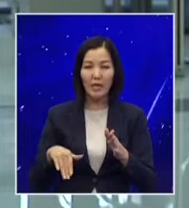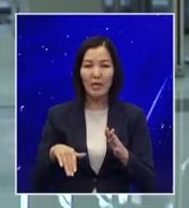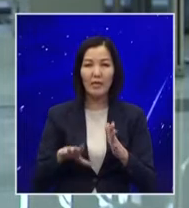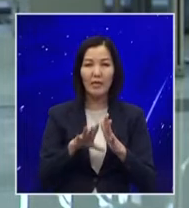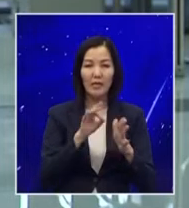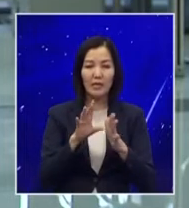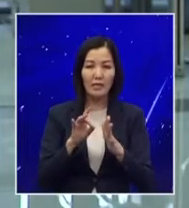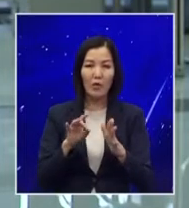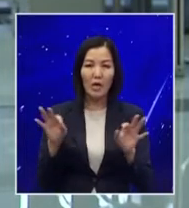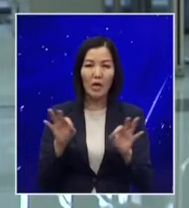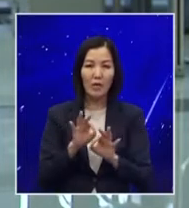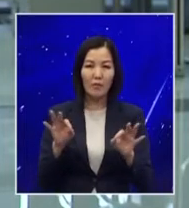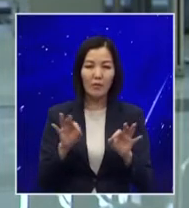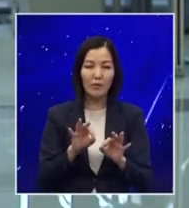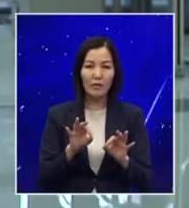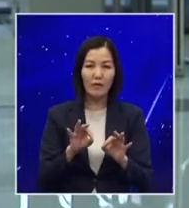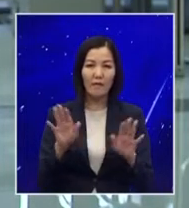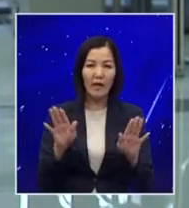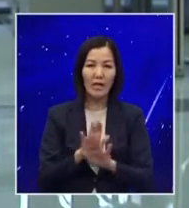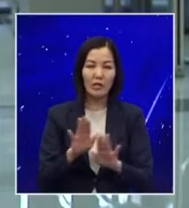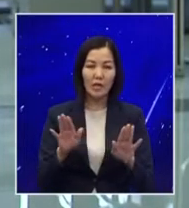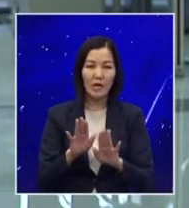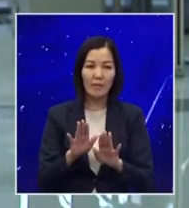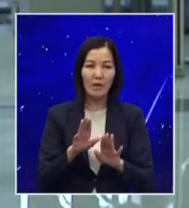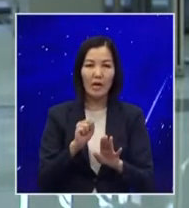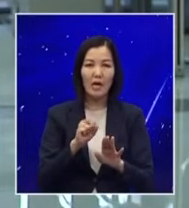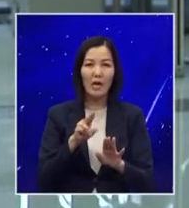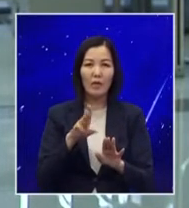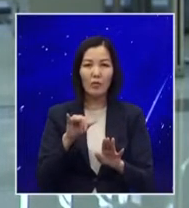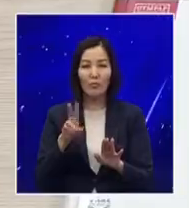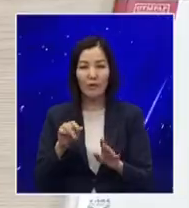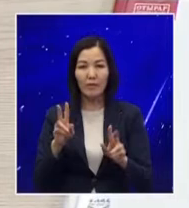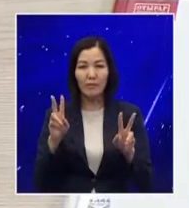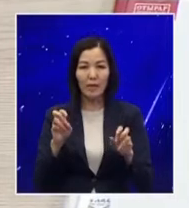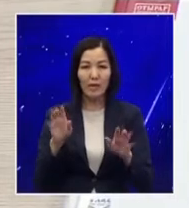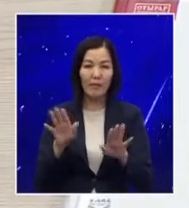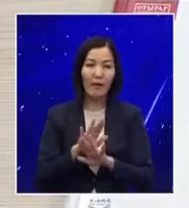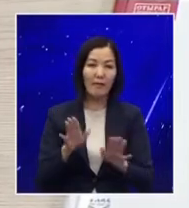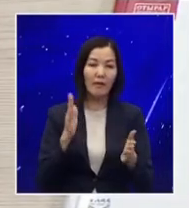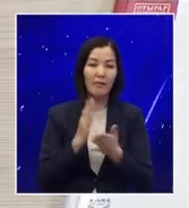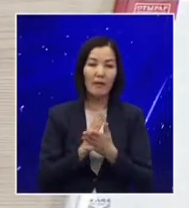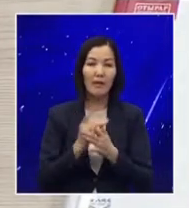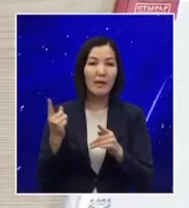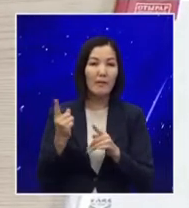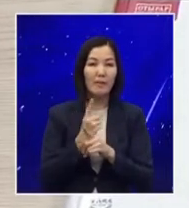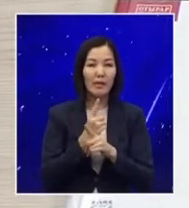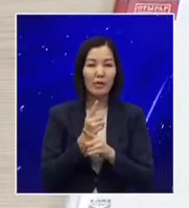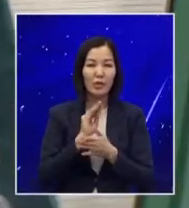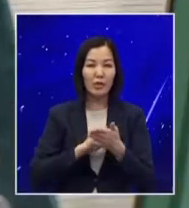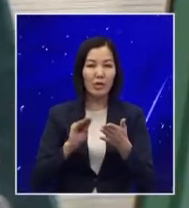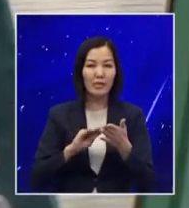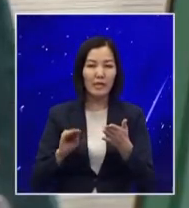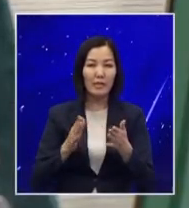жергілікті композитор Мелс Керейбаев ән шығарып айтылып жүр. Ақтыма тағы бірнеше өлеңдері. Сайын Мұратбековтың алғашқы жарыққа шыққан кітабы